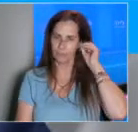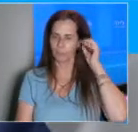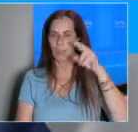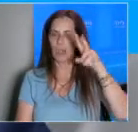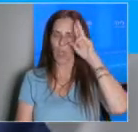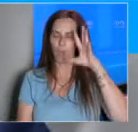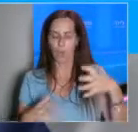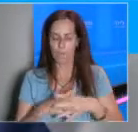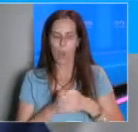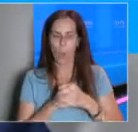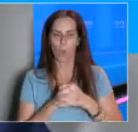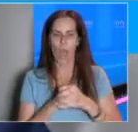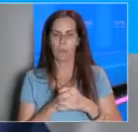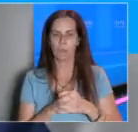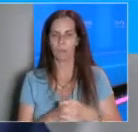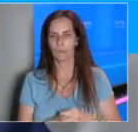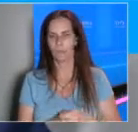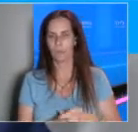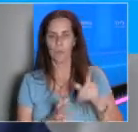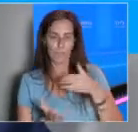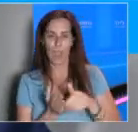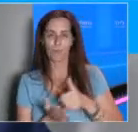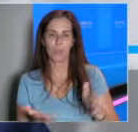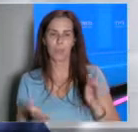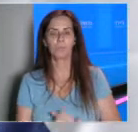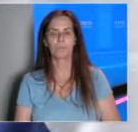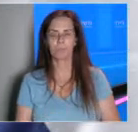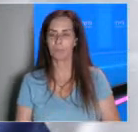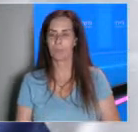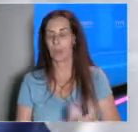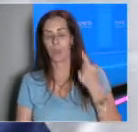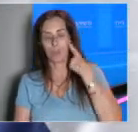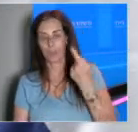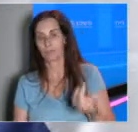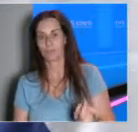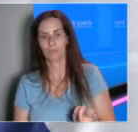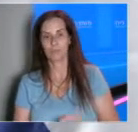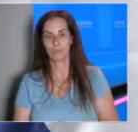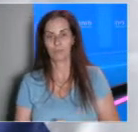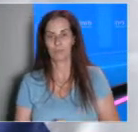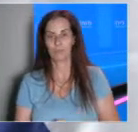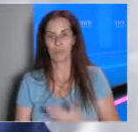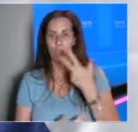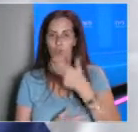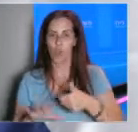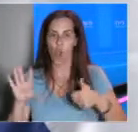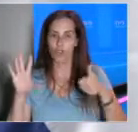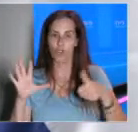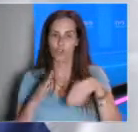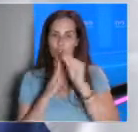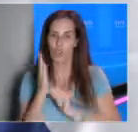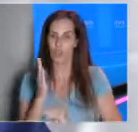הליכוד הוא מלוכד. כשמו כן הוא. טוב, בוא נראה, תשמע, 36 זה חתיכת מספר להגיע אליו